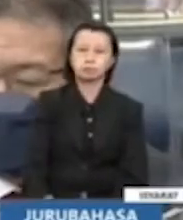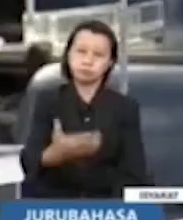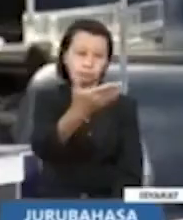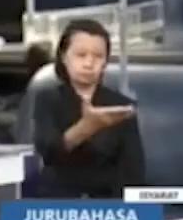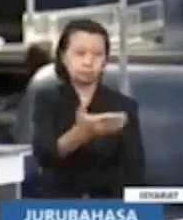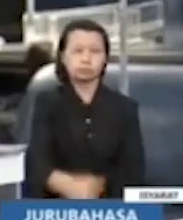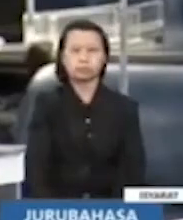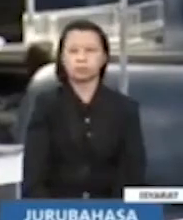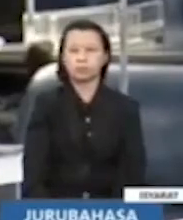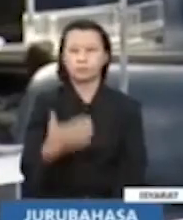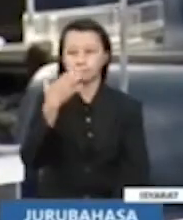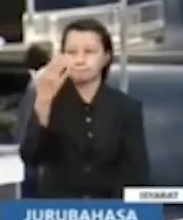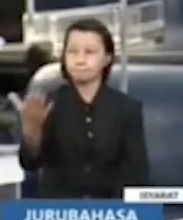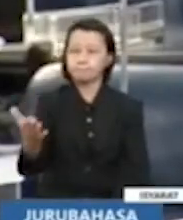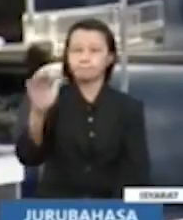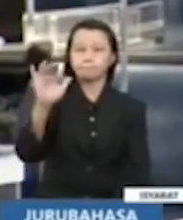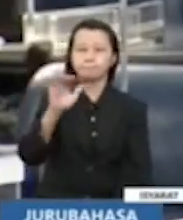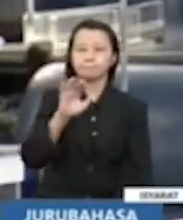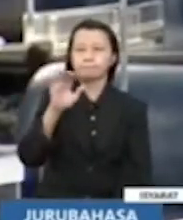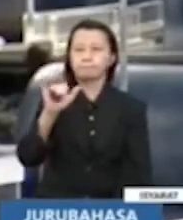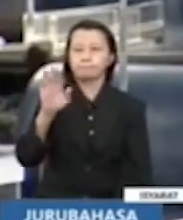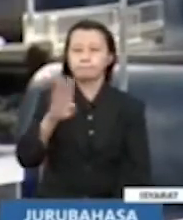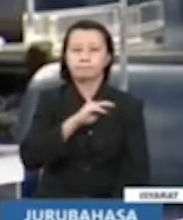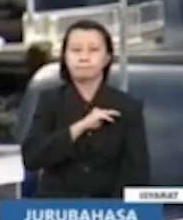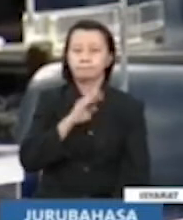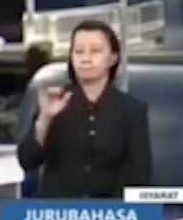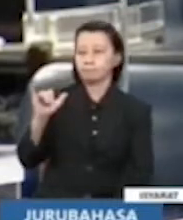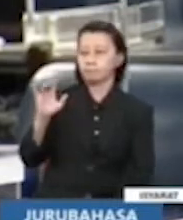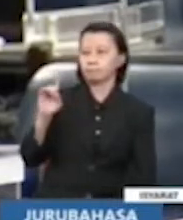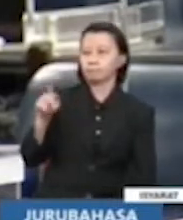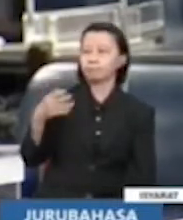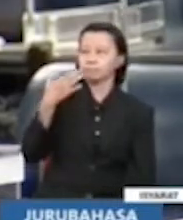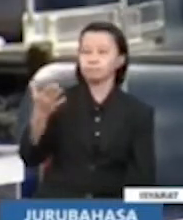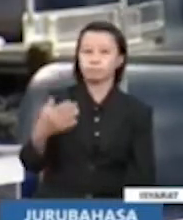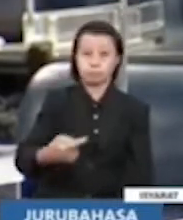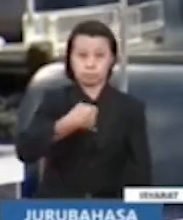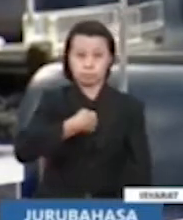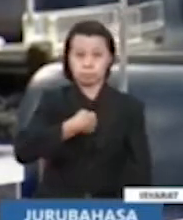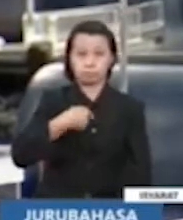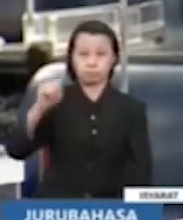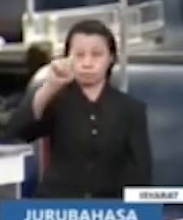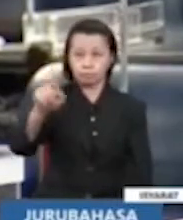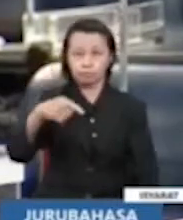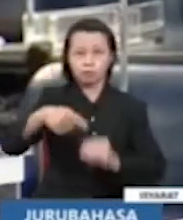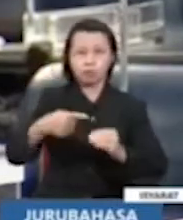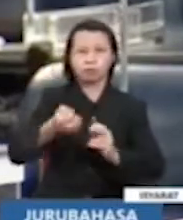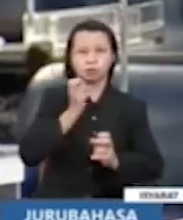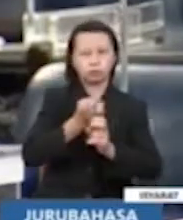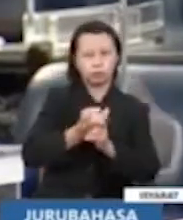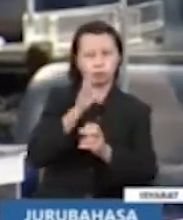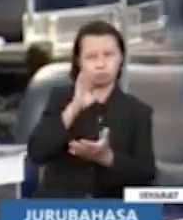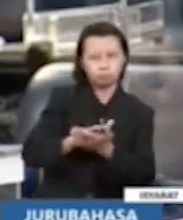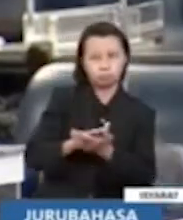Silakan Puan Mentai. Terima kasih, Yang Berhormat Menteri. Terima kasih Tan Sri yang dipertua. Saya ingin bertanya tentang suka untuk kita